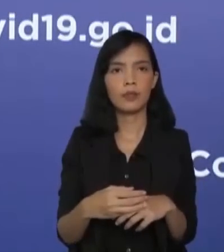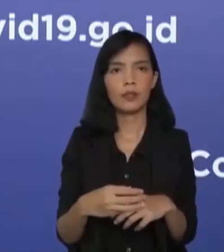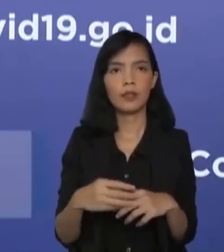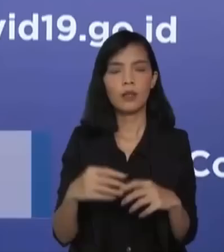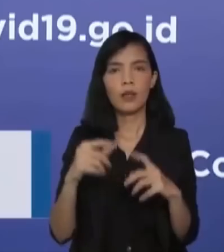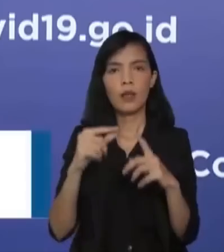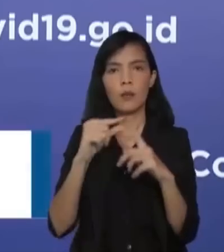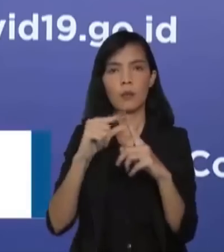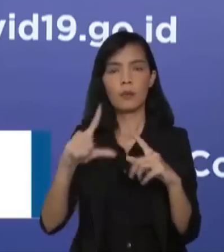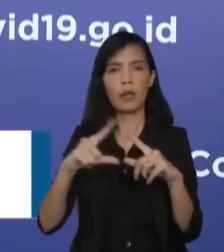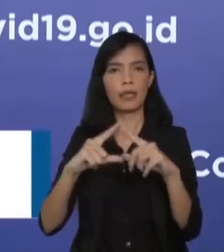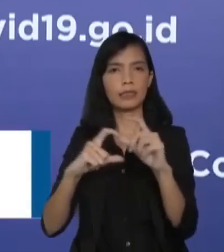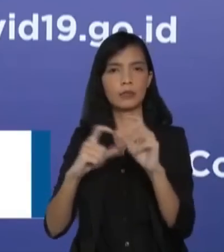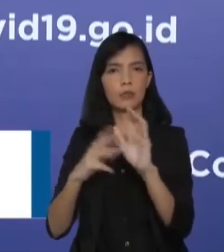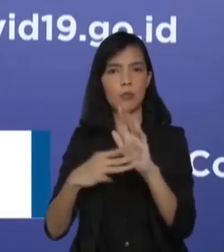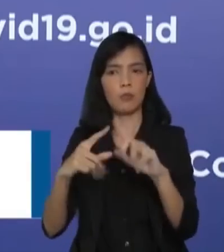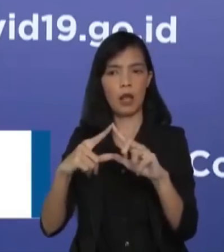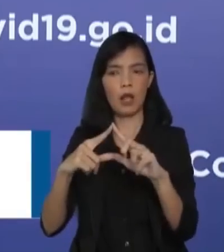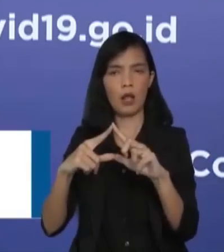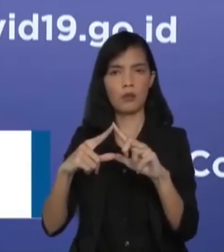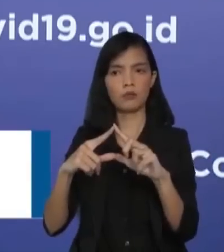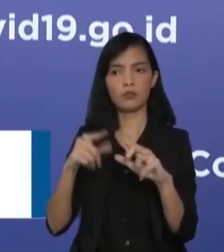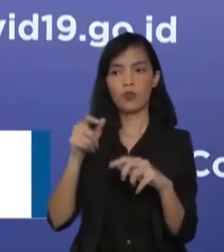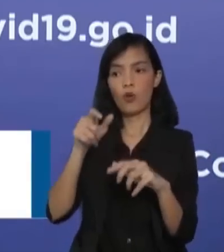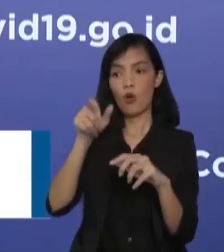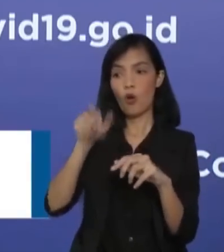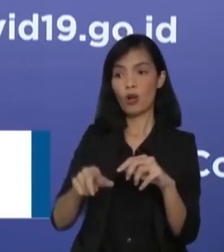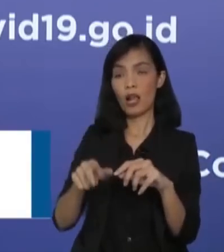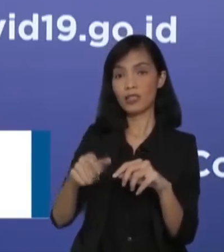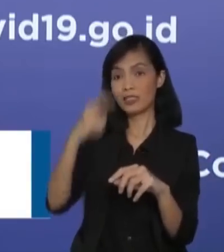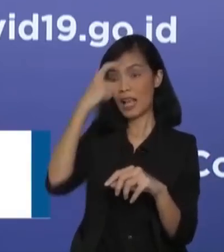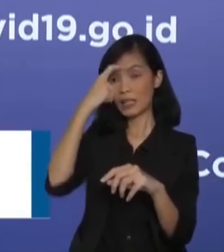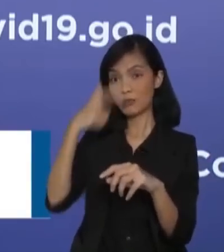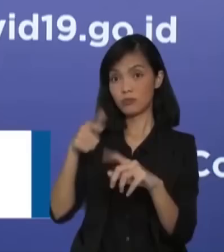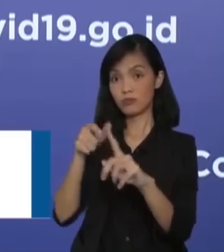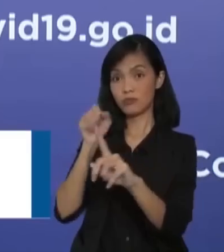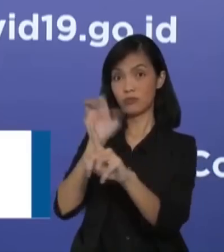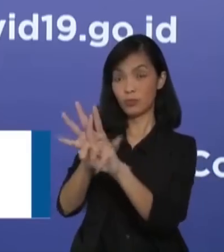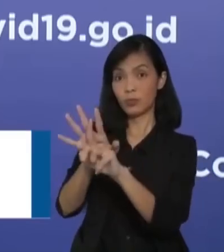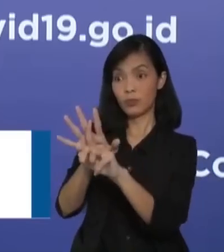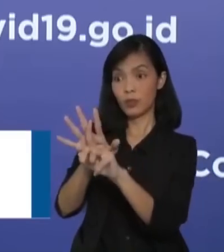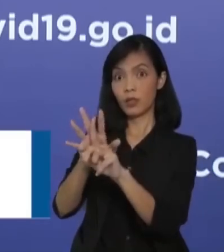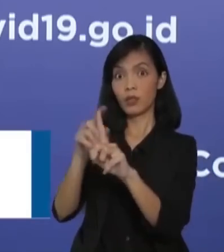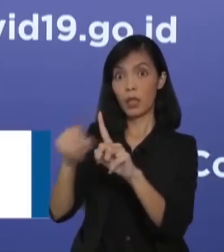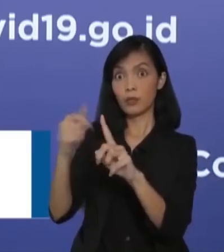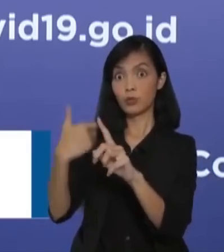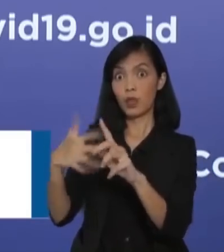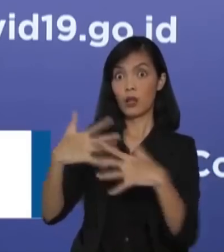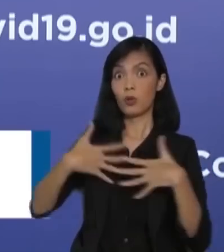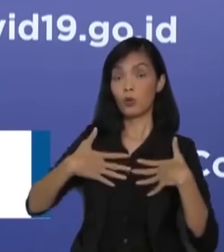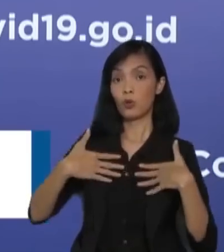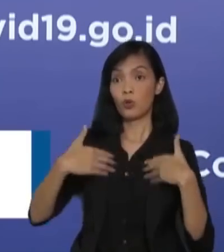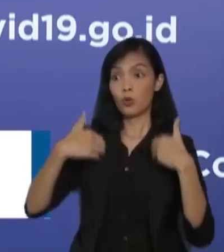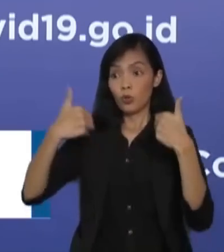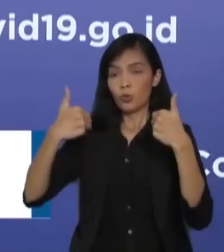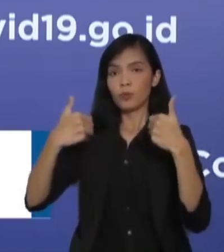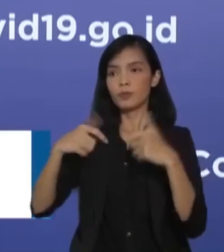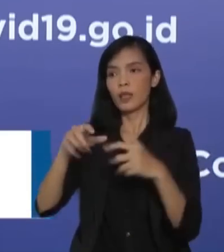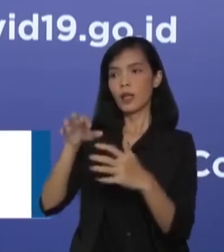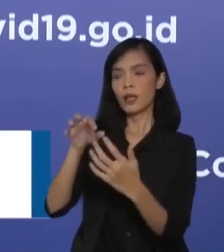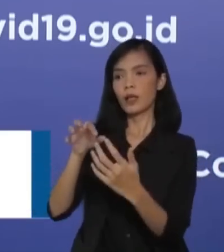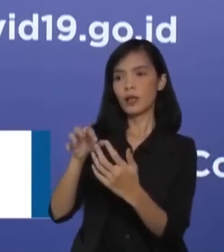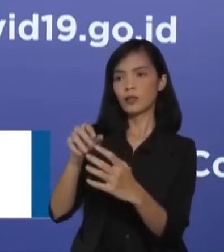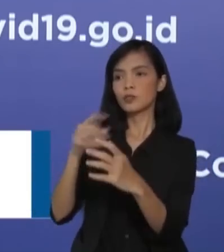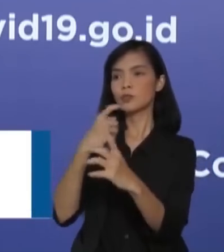plasma, di mana plasma dari pasien yang sudah sembuh, ya, plasma dari pasien yang sudah sembuh itu